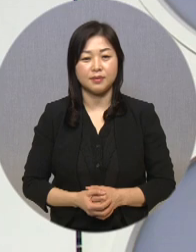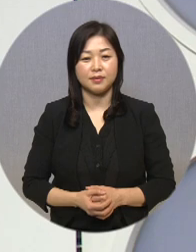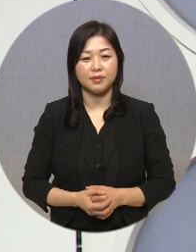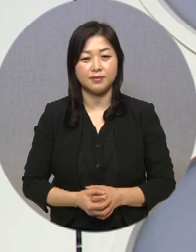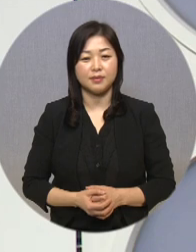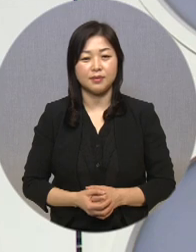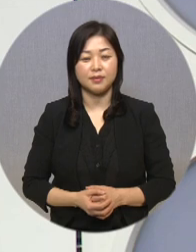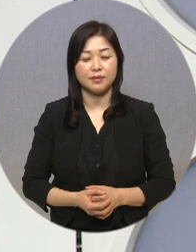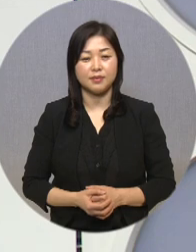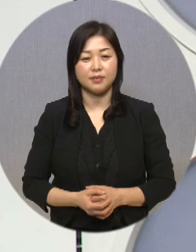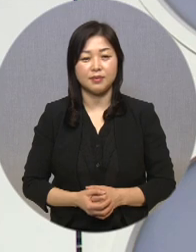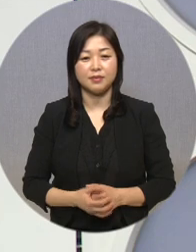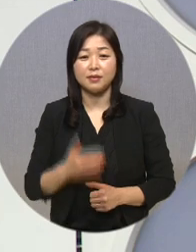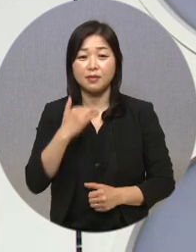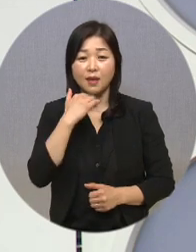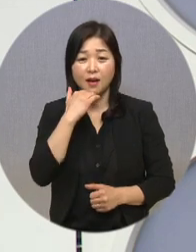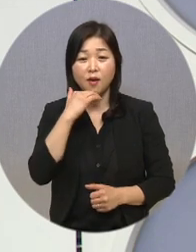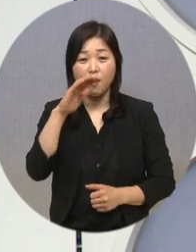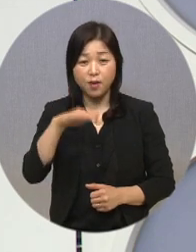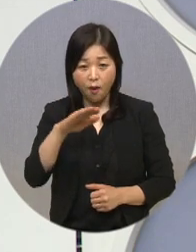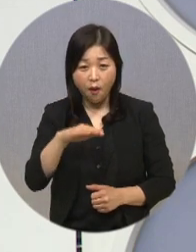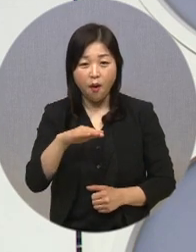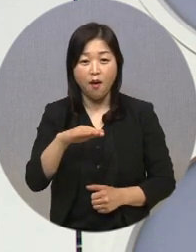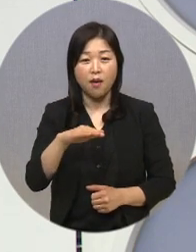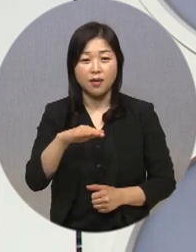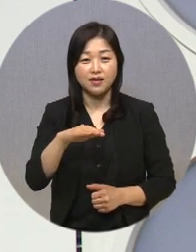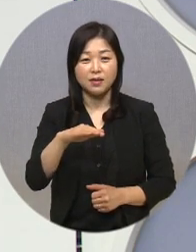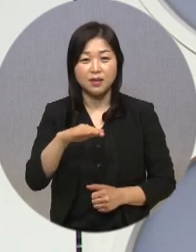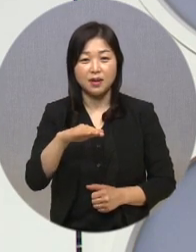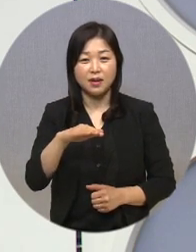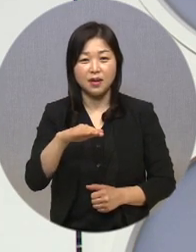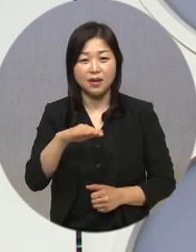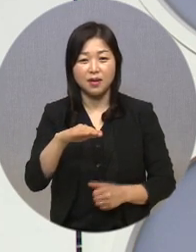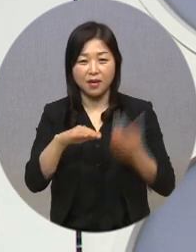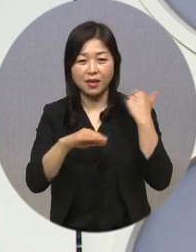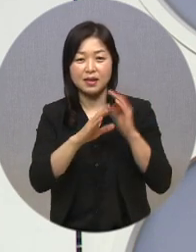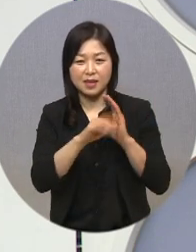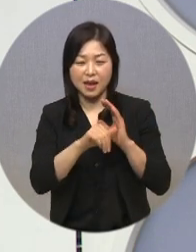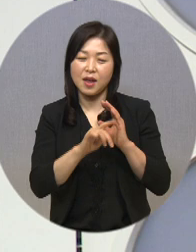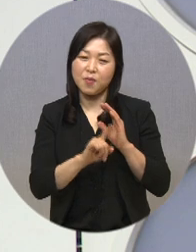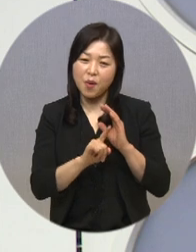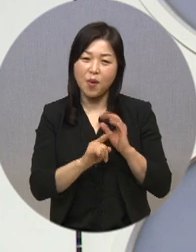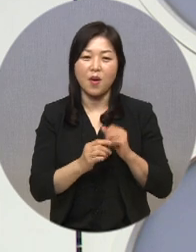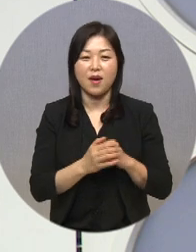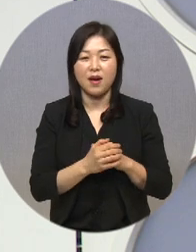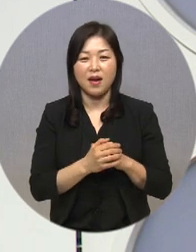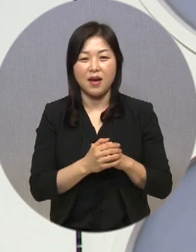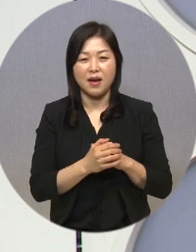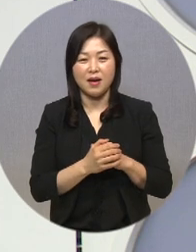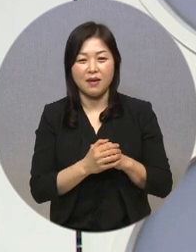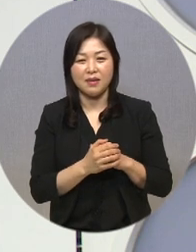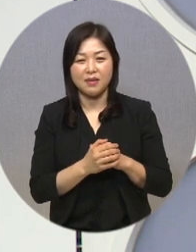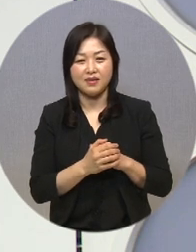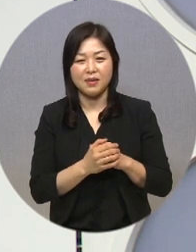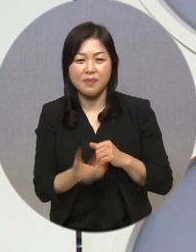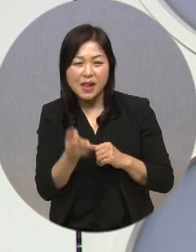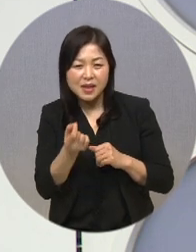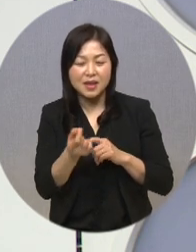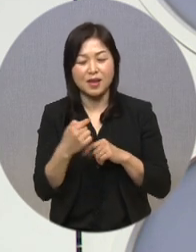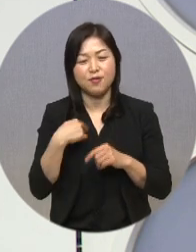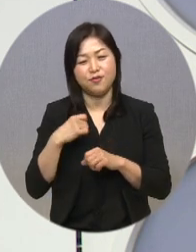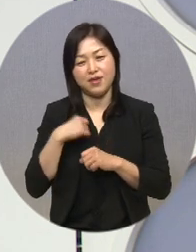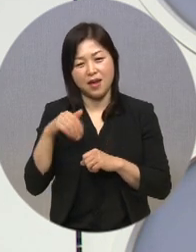나이를 안 됐는데도 그 당시엔 백을 써서 빨리, 왜냐면 저는 이미